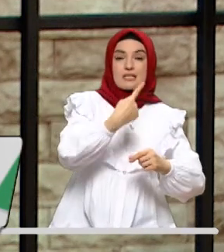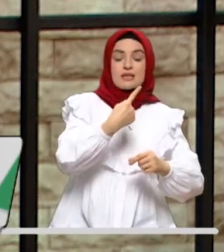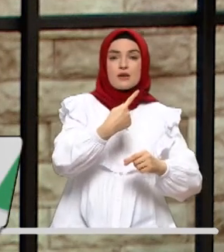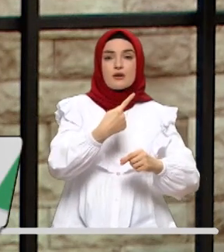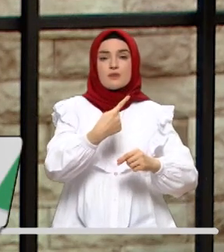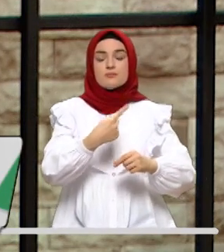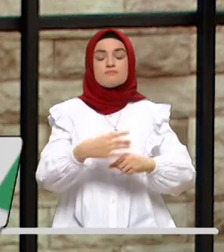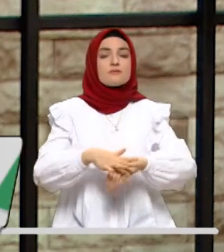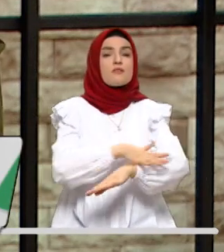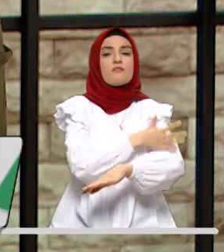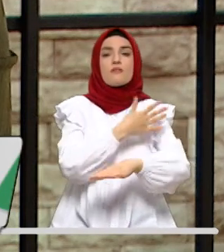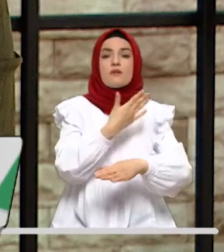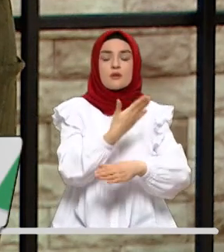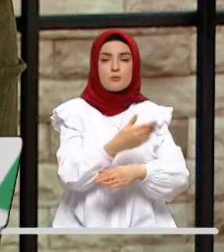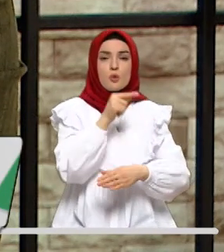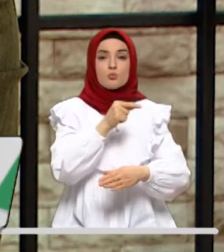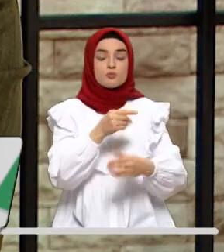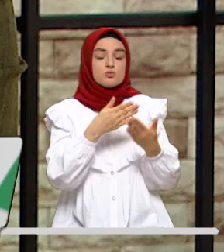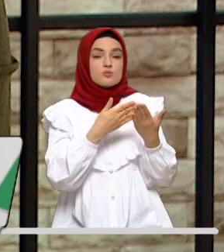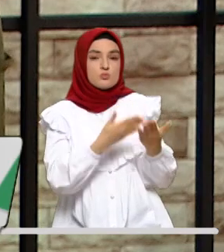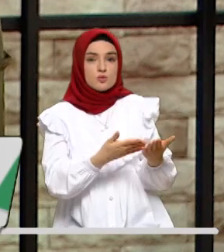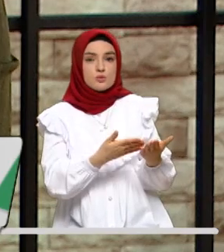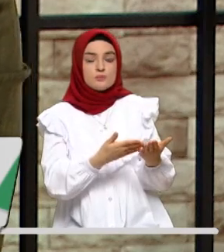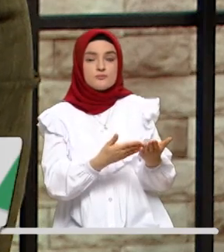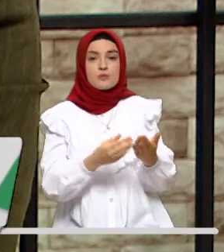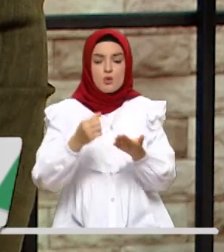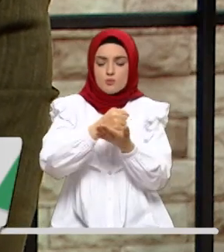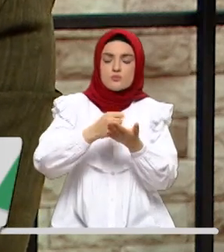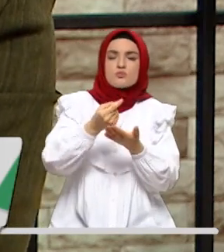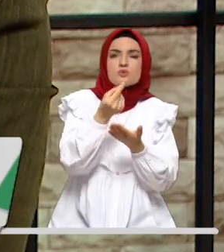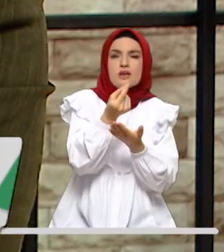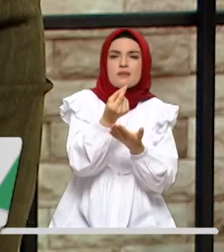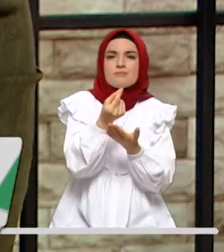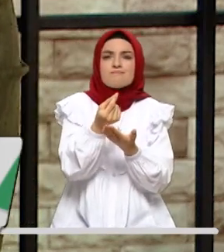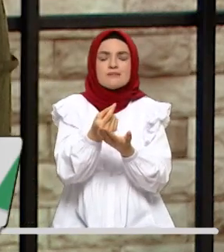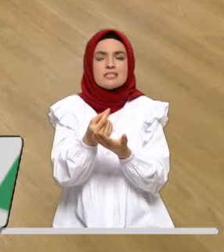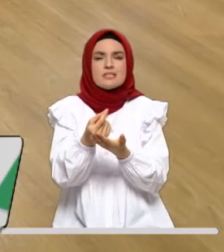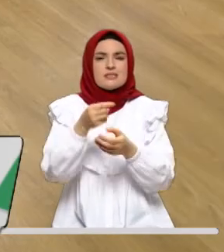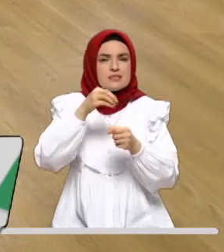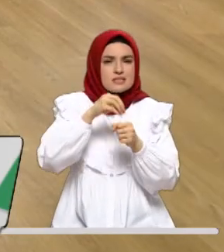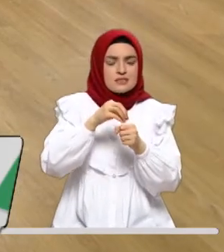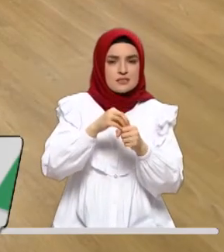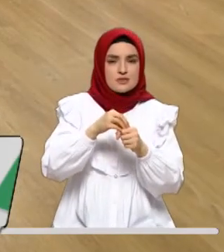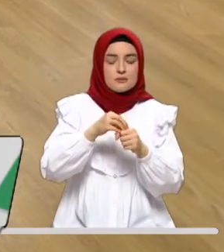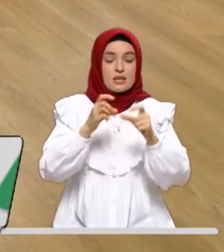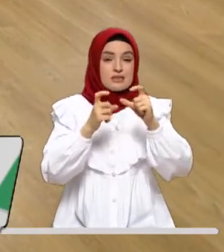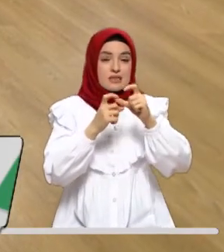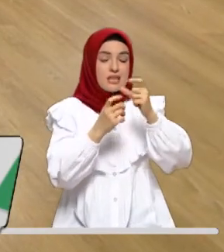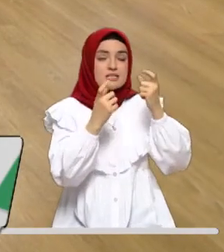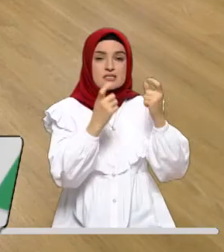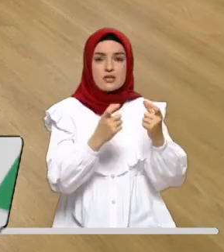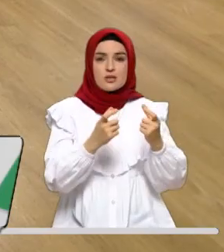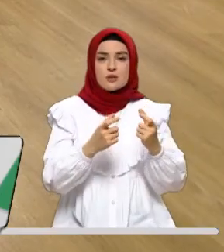Bey, Vali Paşam, eğer bu der buğday tanelerinin birinin yüzünden Sarıkamış'taki